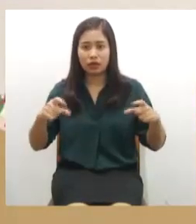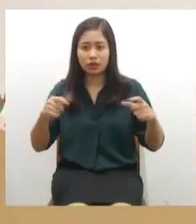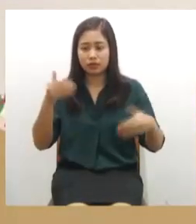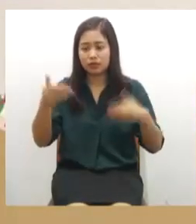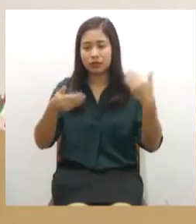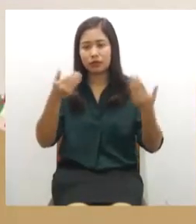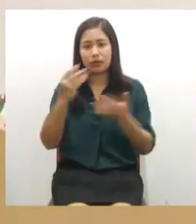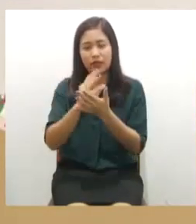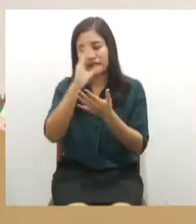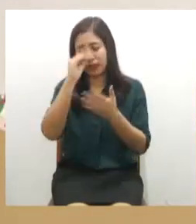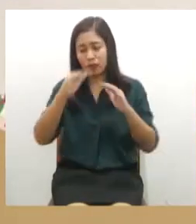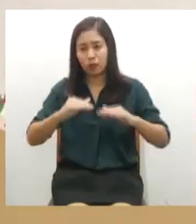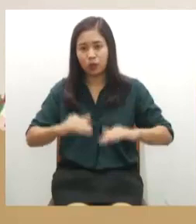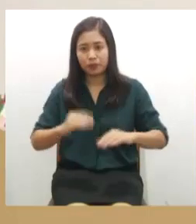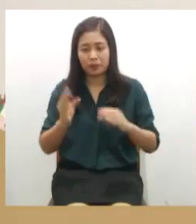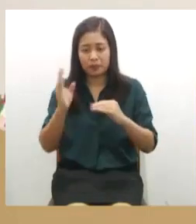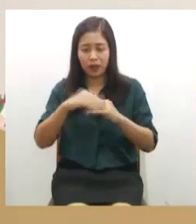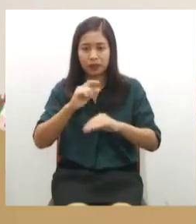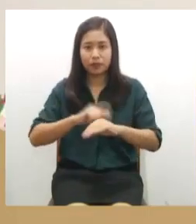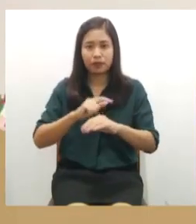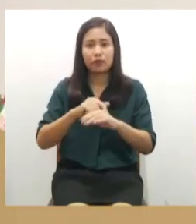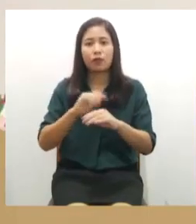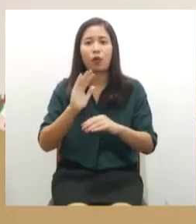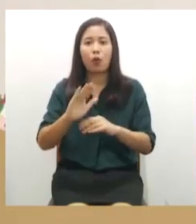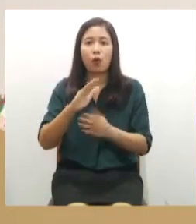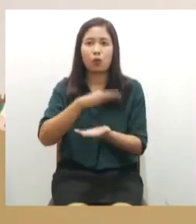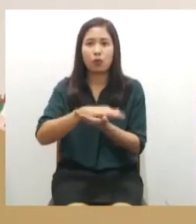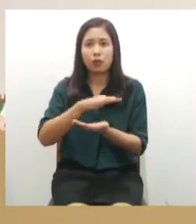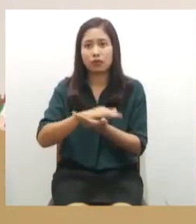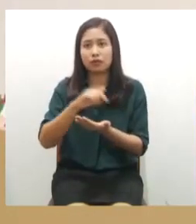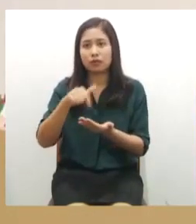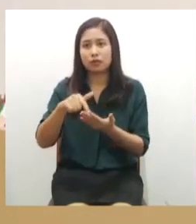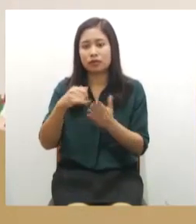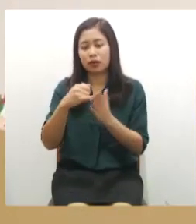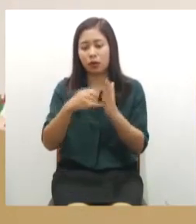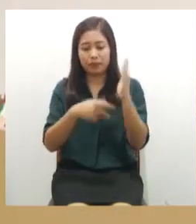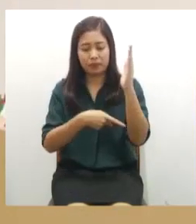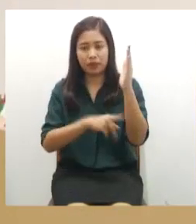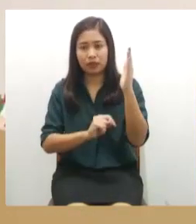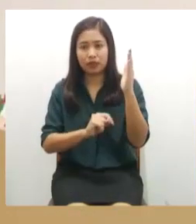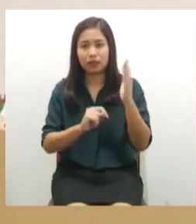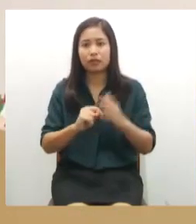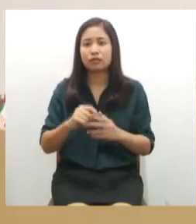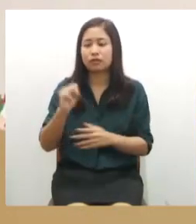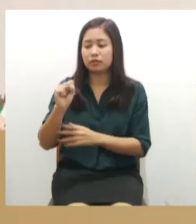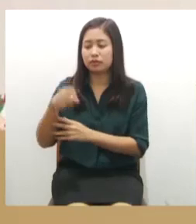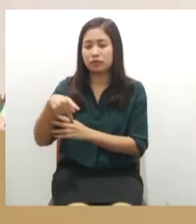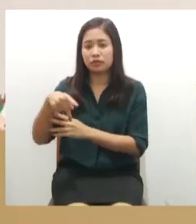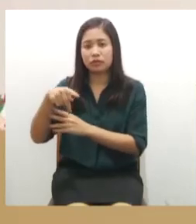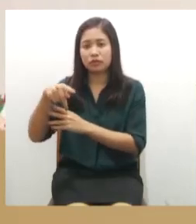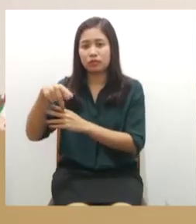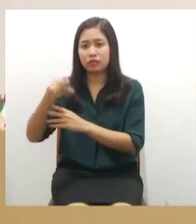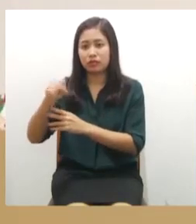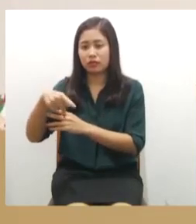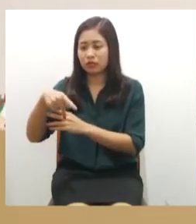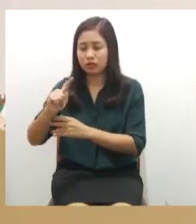เพื่อเวลารู้การทำขนมถั่วแผ่นของโรงเรียนพระราชประสงค์บ้านทรายขาวจังหวัดปัตตานีค่ะสังกัดสำนักงานเขตพื้นที่การศึกษาประถ